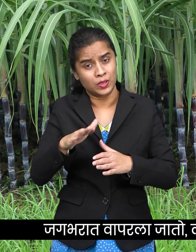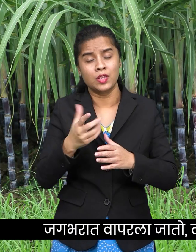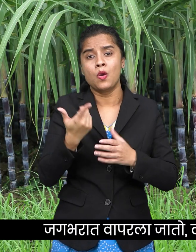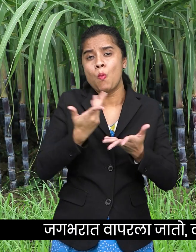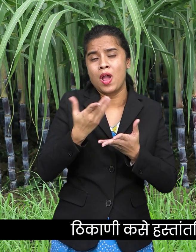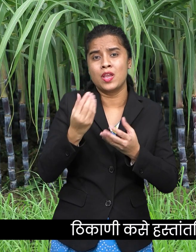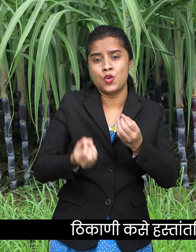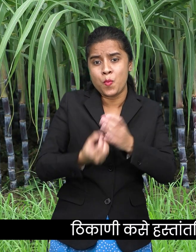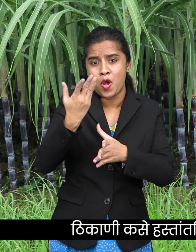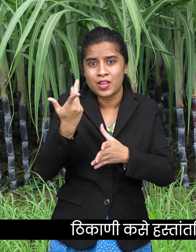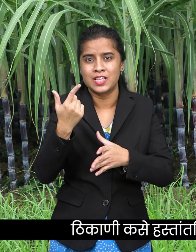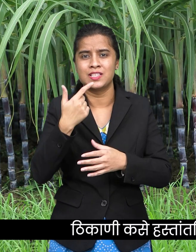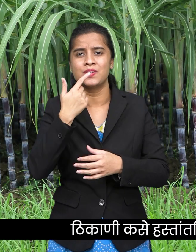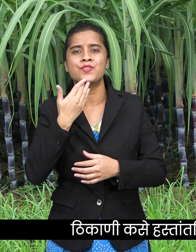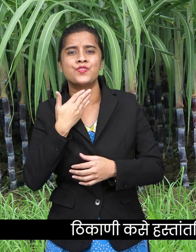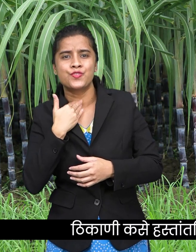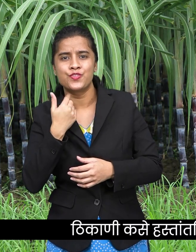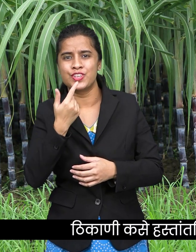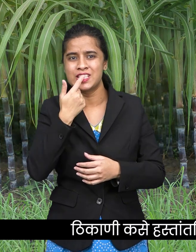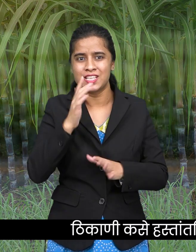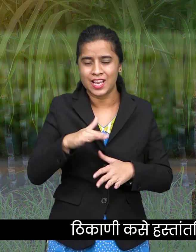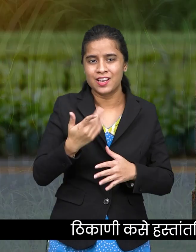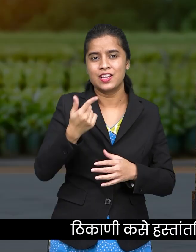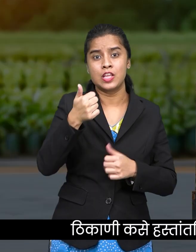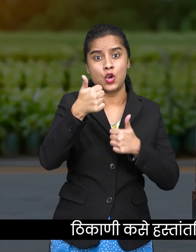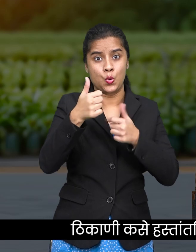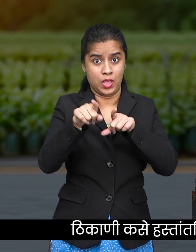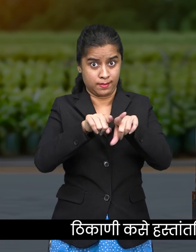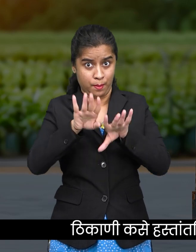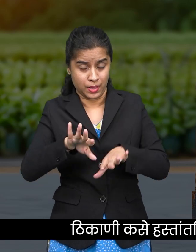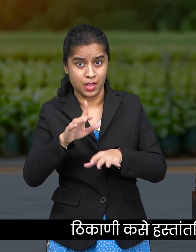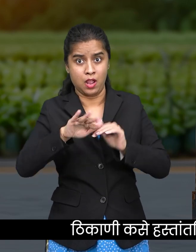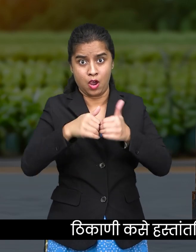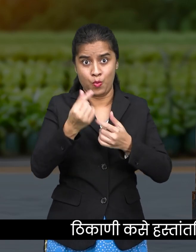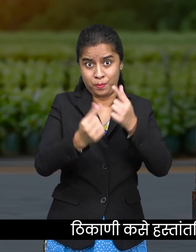ठिकाणाहून दुसऱ्या ठिकाणी कसे हस्तांतरित करतात याचे उत्तम उदाहरण आहे.